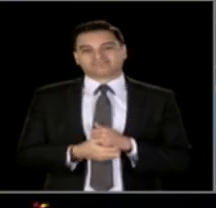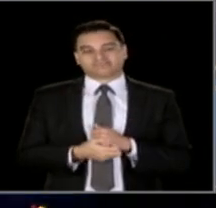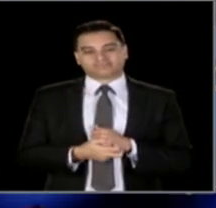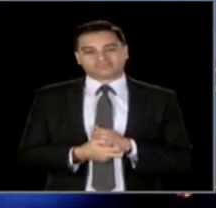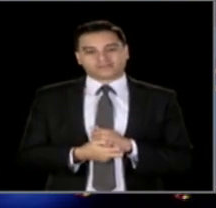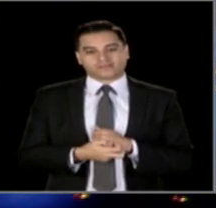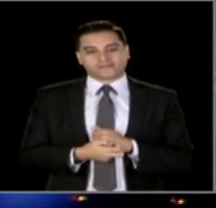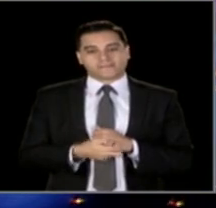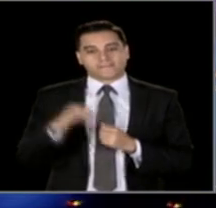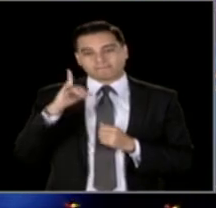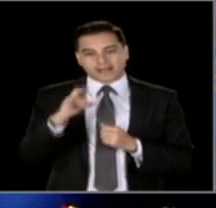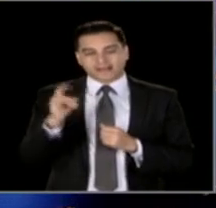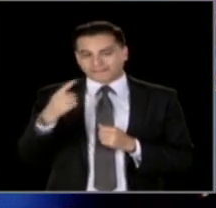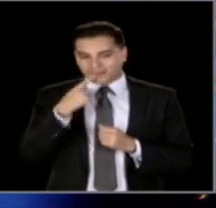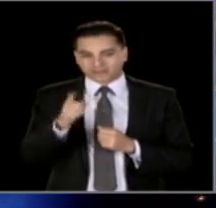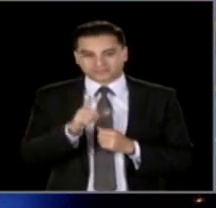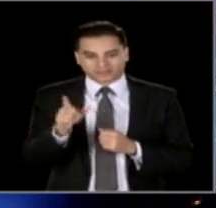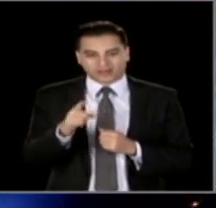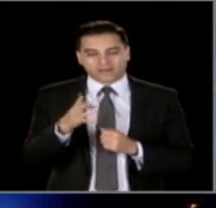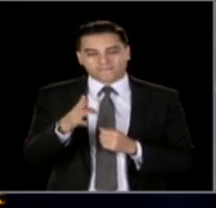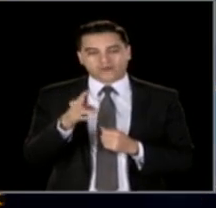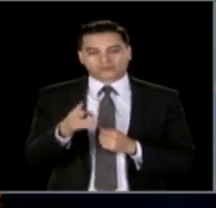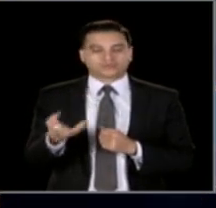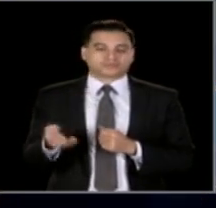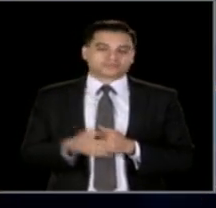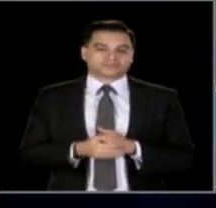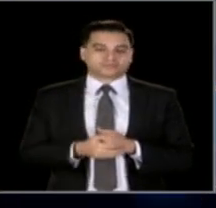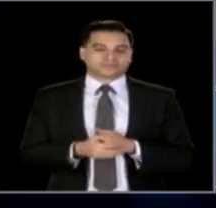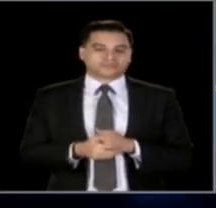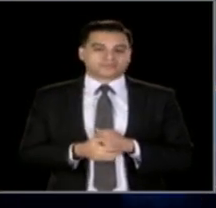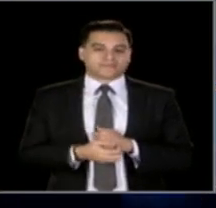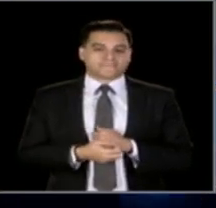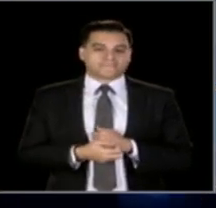وزي ما مريم قالت هم فعلا 24.